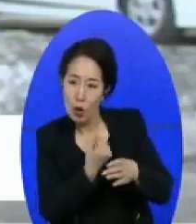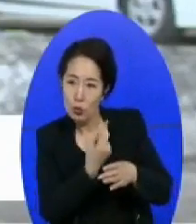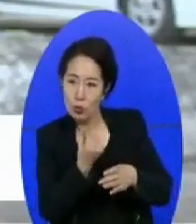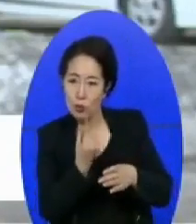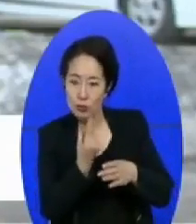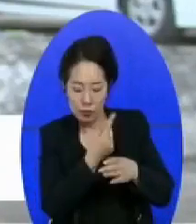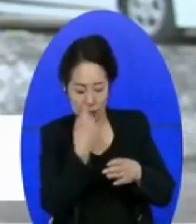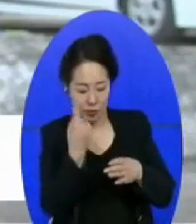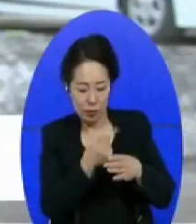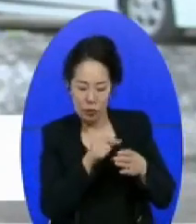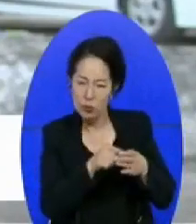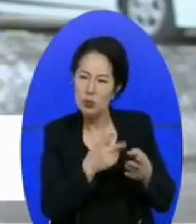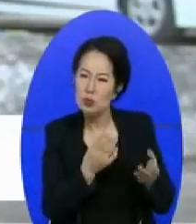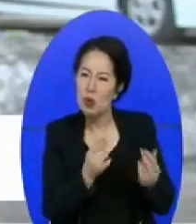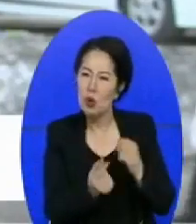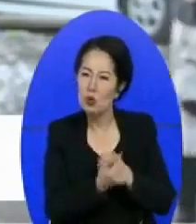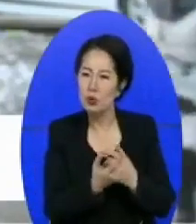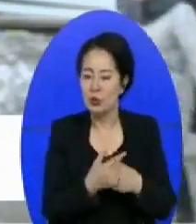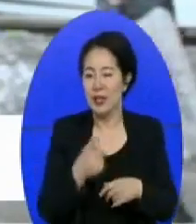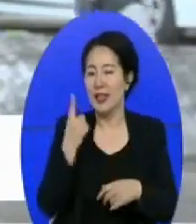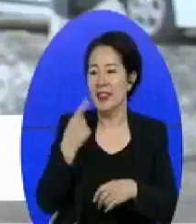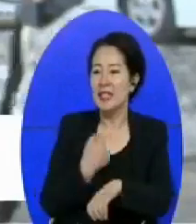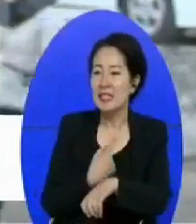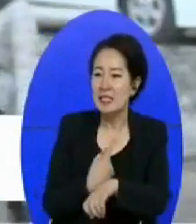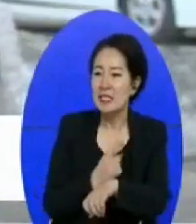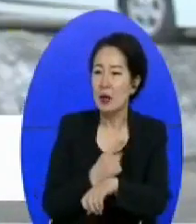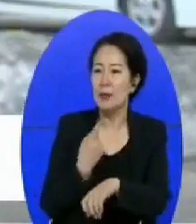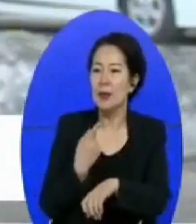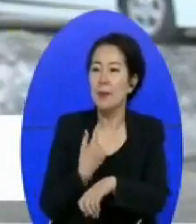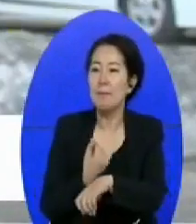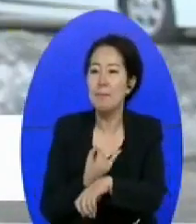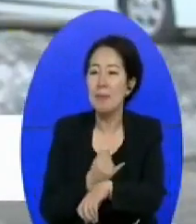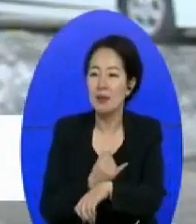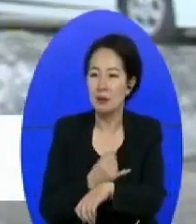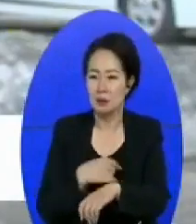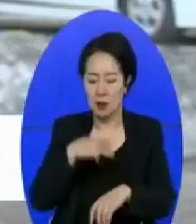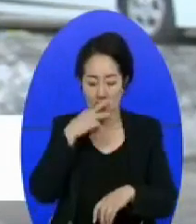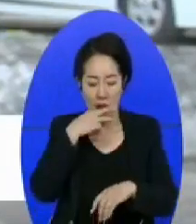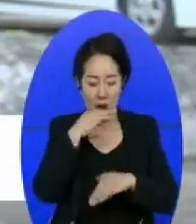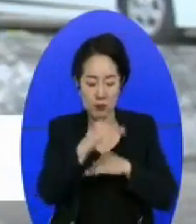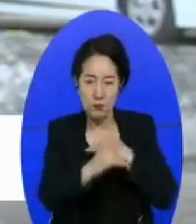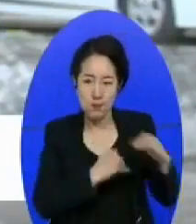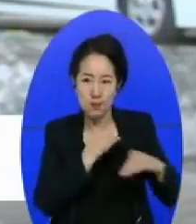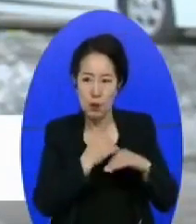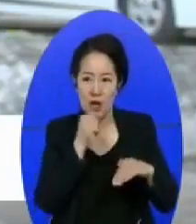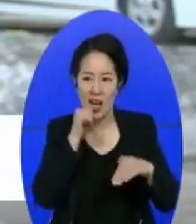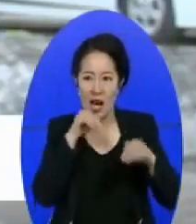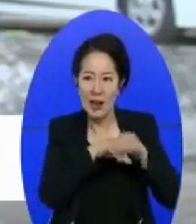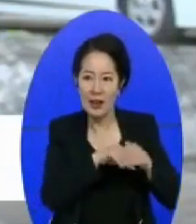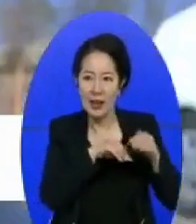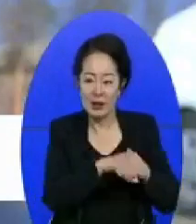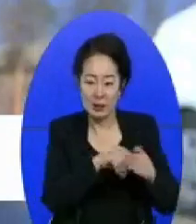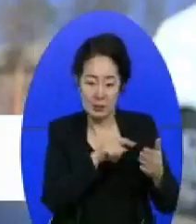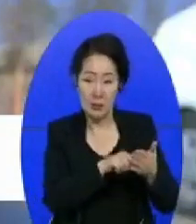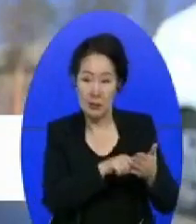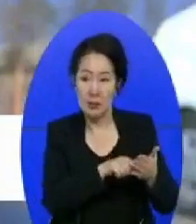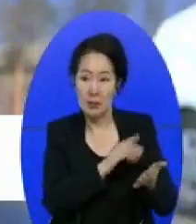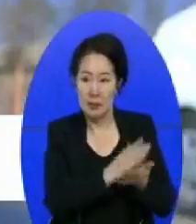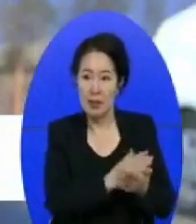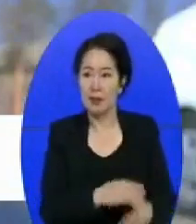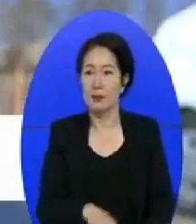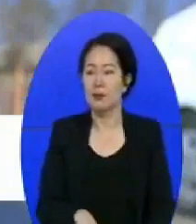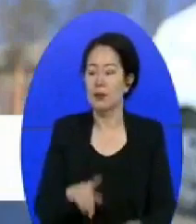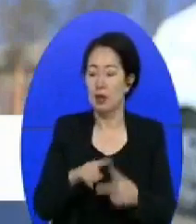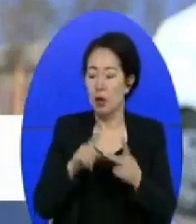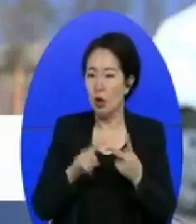юу гэхээр тухайн одоо минут, секунд, цаг, өдөр тутмын мэдээллүүдийг ингээд яг өөр төр архивлаад аваад үлдчихдэг. За нөгөө төлөвөөр